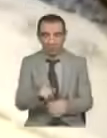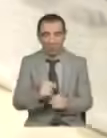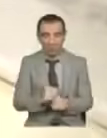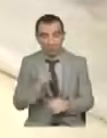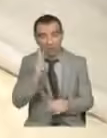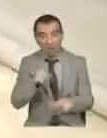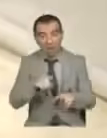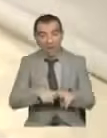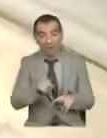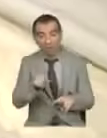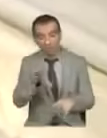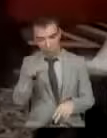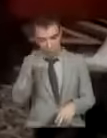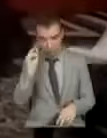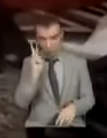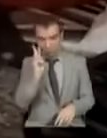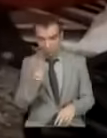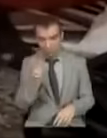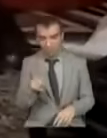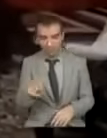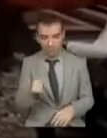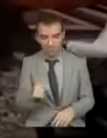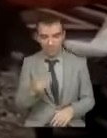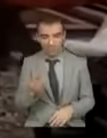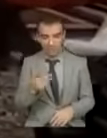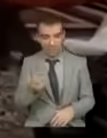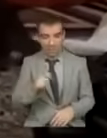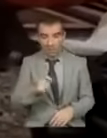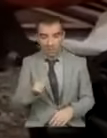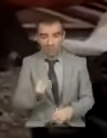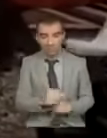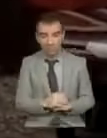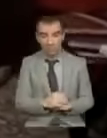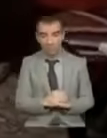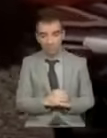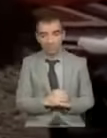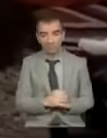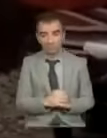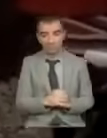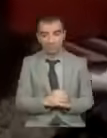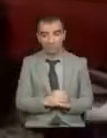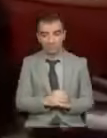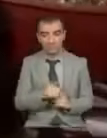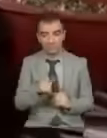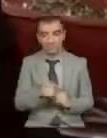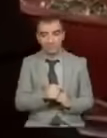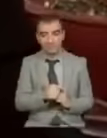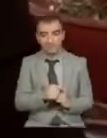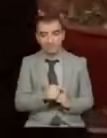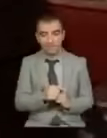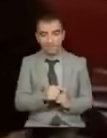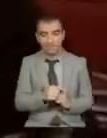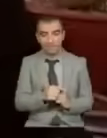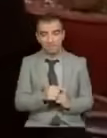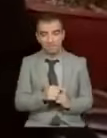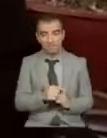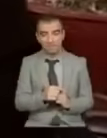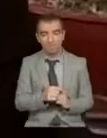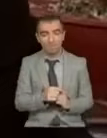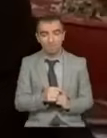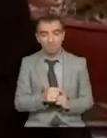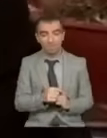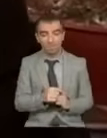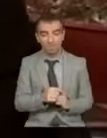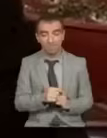Ayşe teyzemden ben kopya çekiyorum. Sen nasıl ediyorsun onu? Evet, bak kepçeyle dağıtıyorsun şeysini,